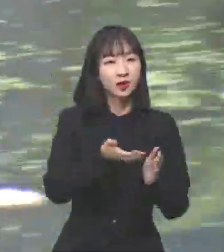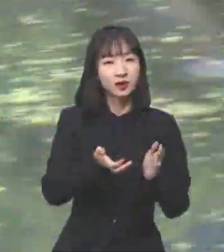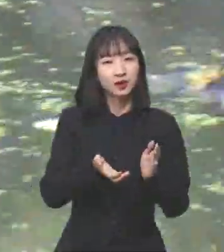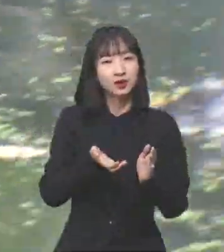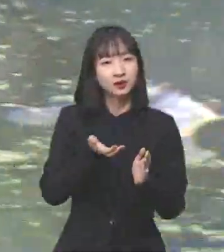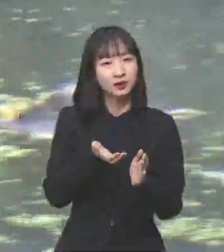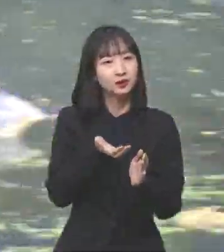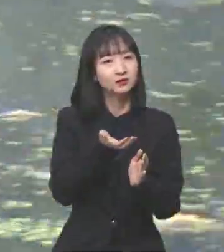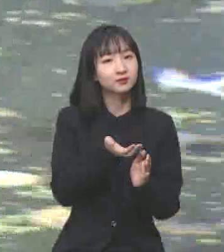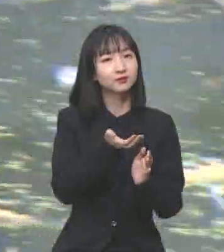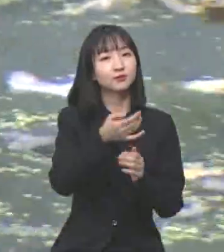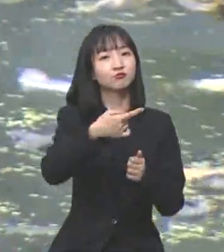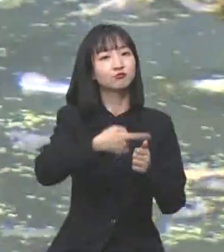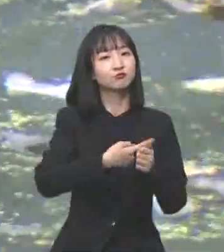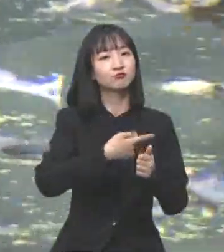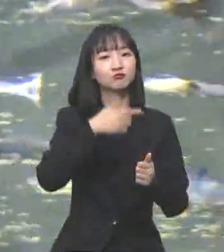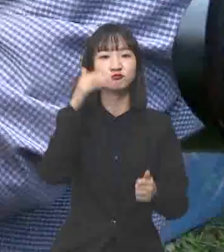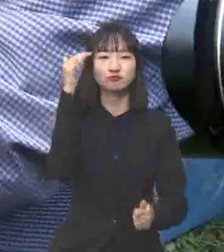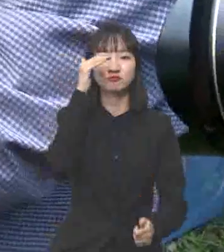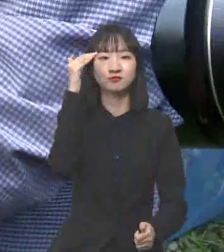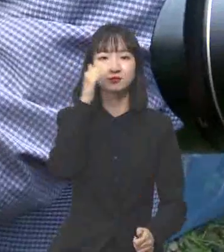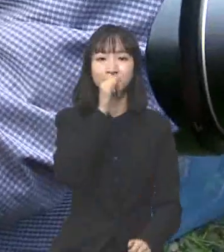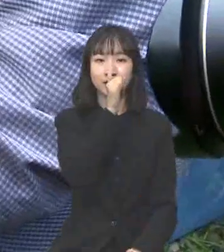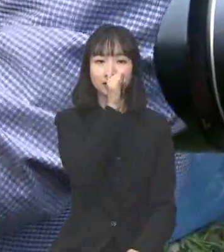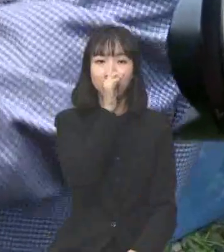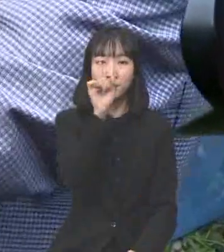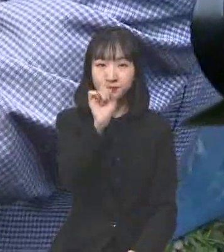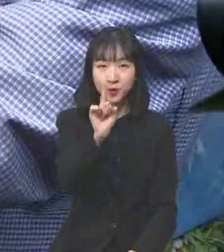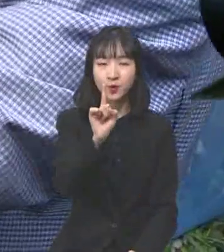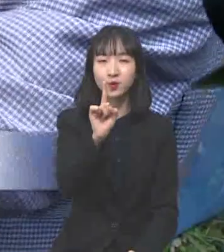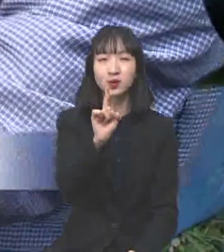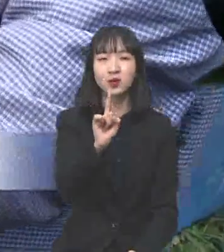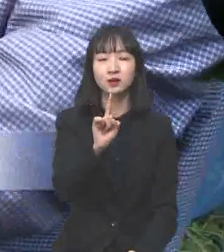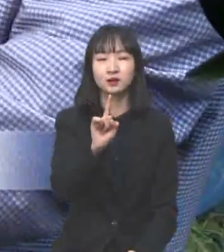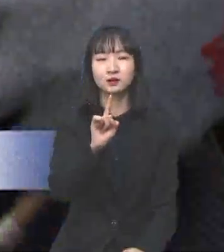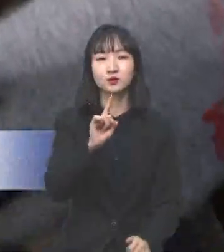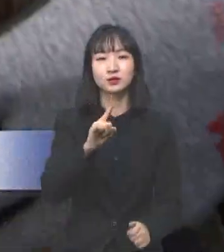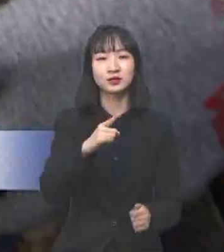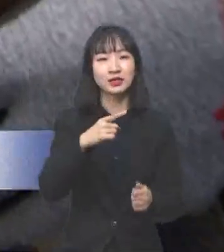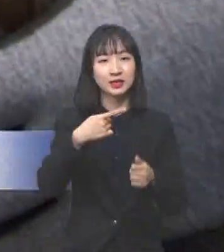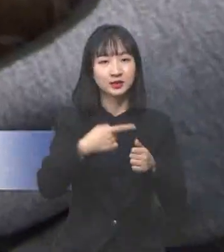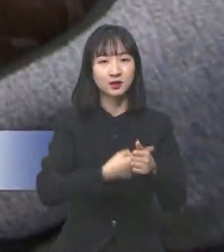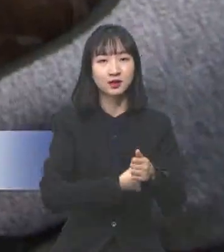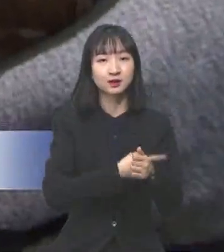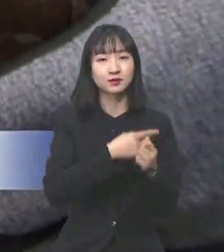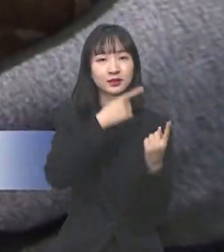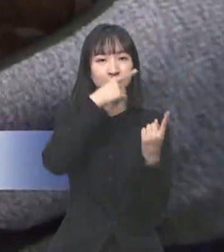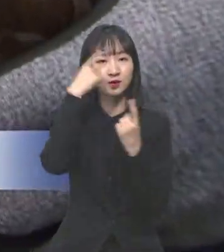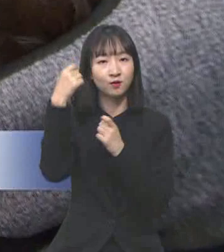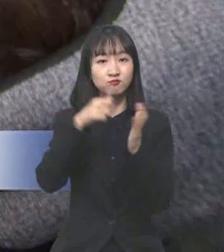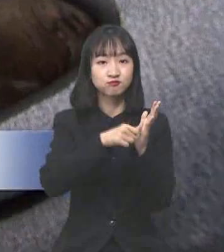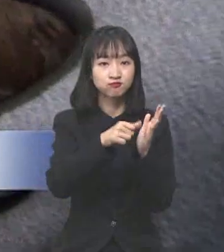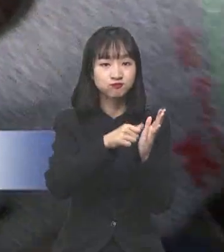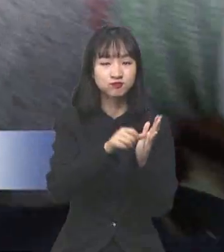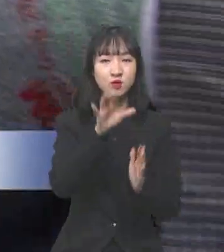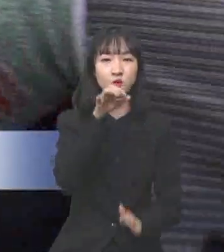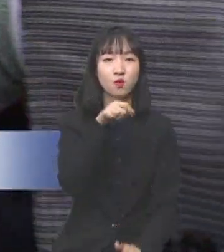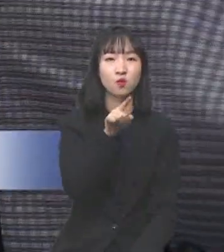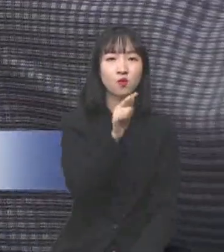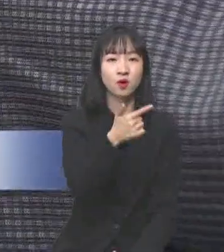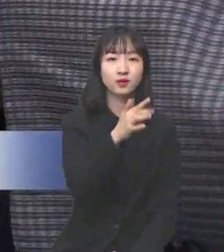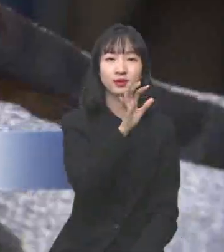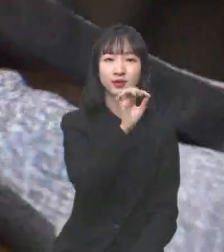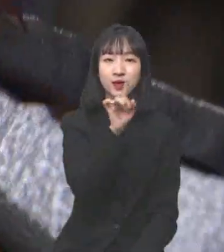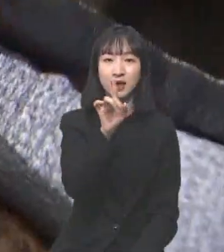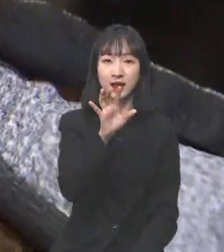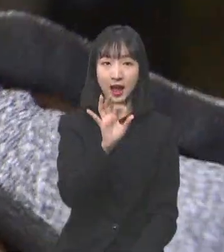자연을 만끽하기 도 합니다 천연기념물 327 원앙 입니다 5 남은 주로 산 속이나